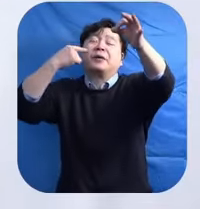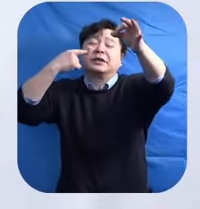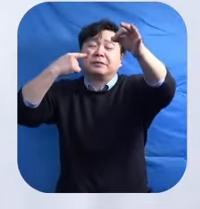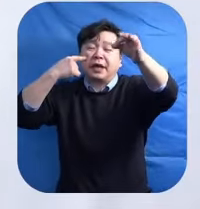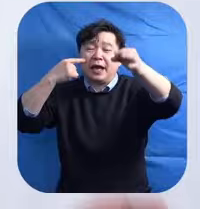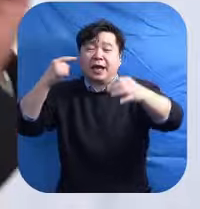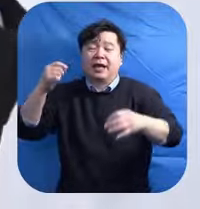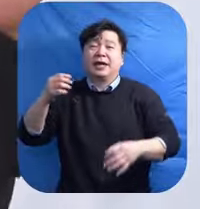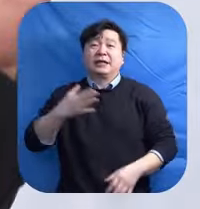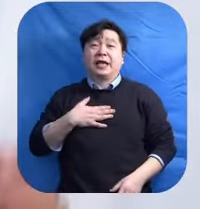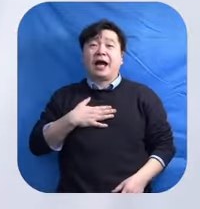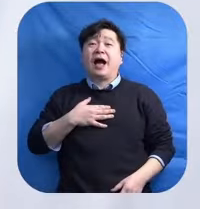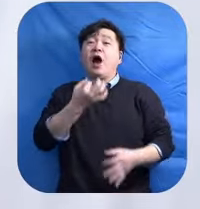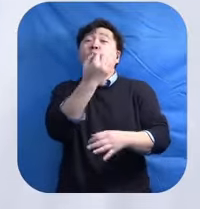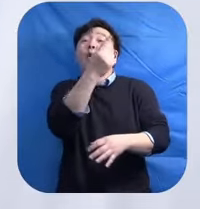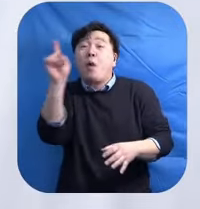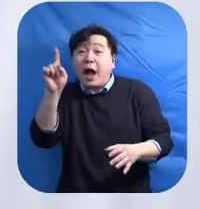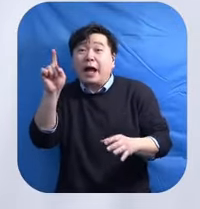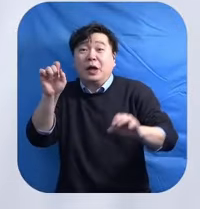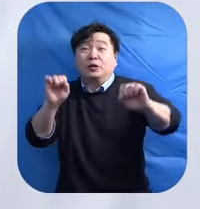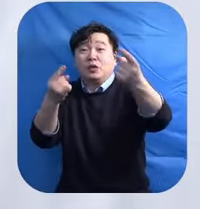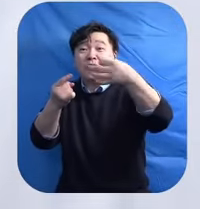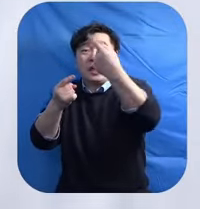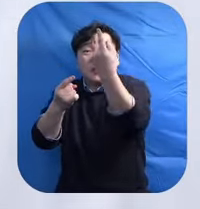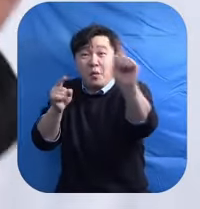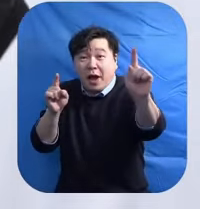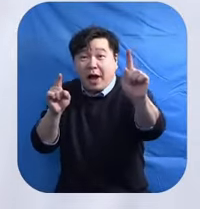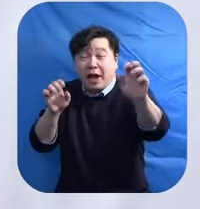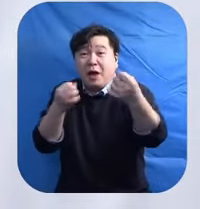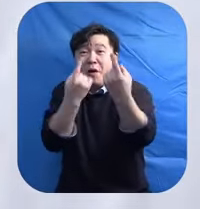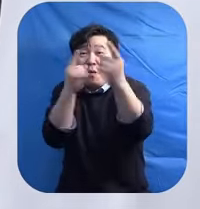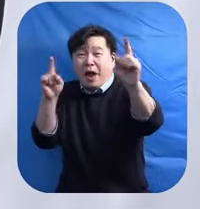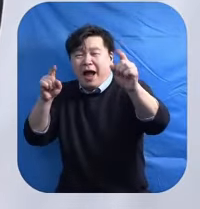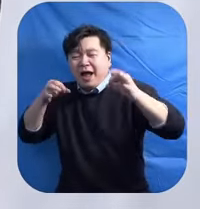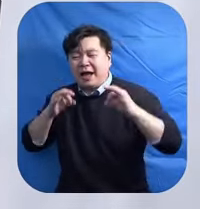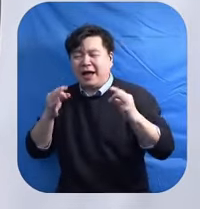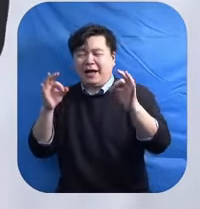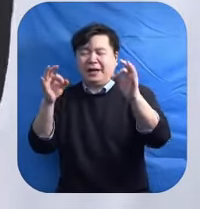네, 제가 와 하면 같이 한번 따라해보겠습니다. 와!